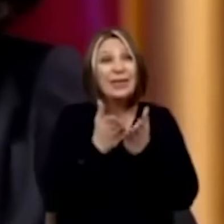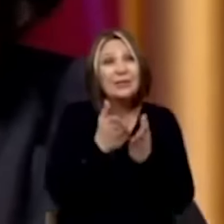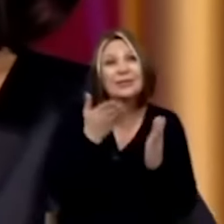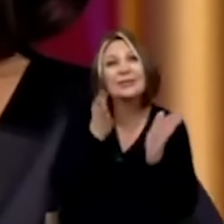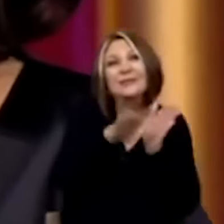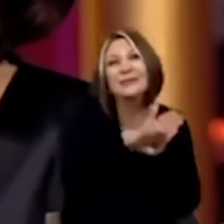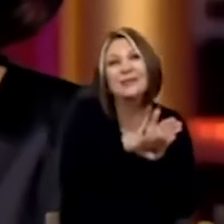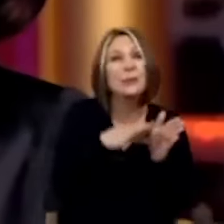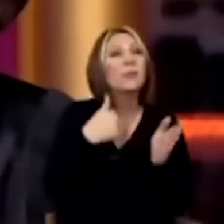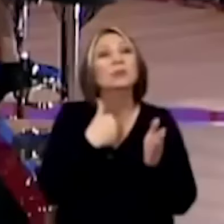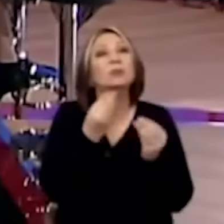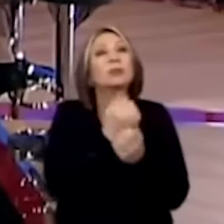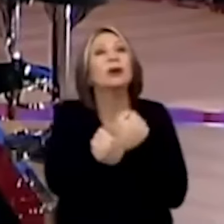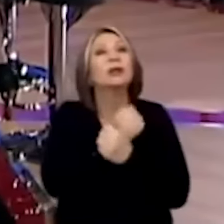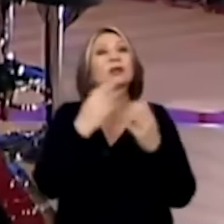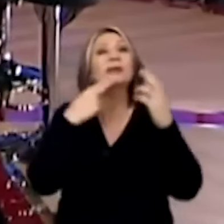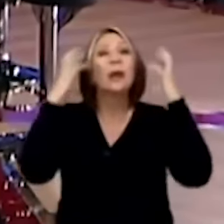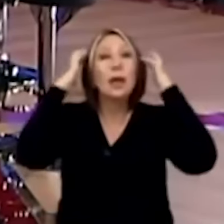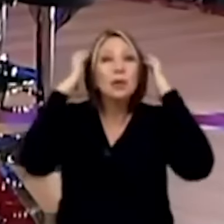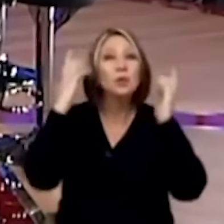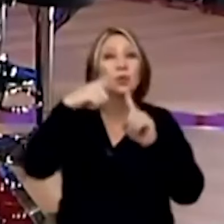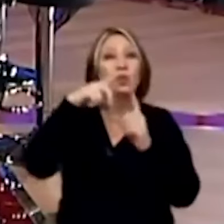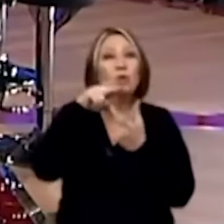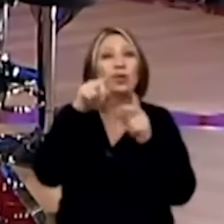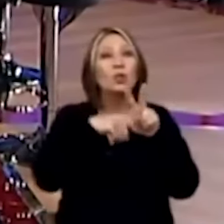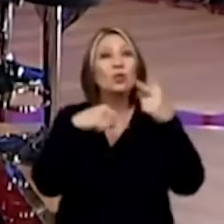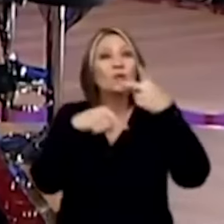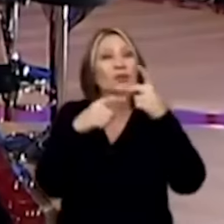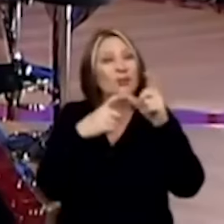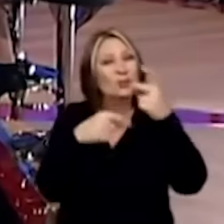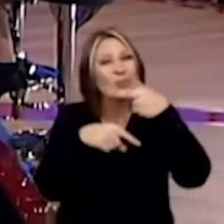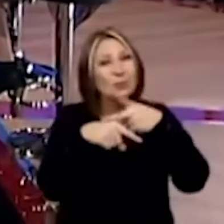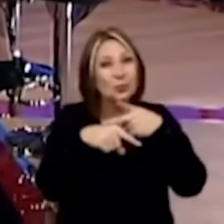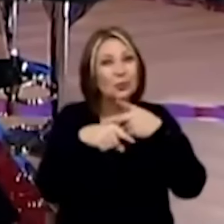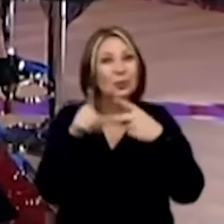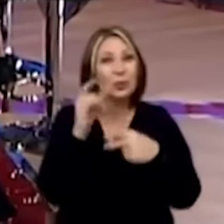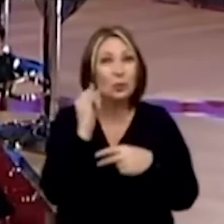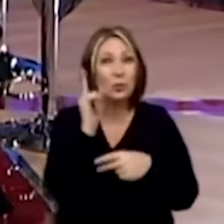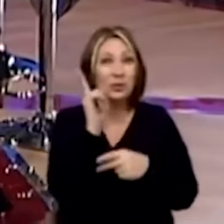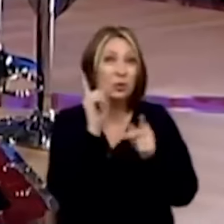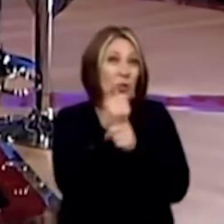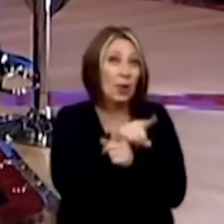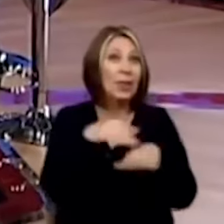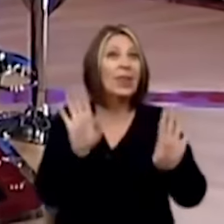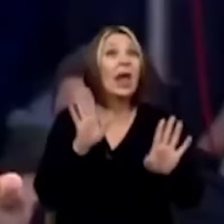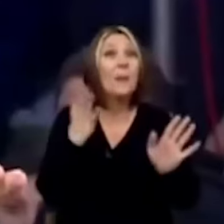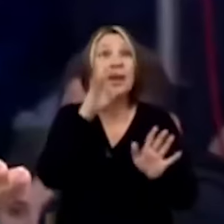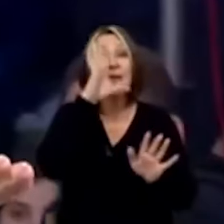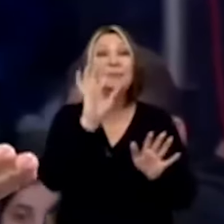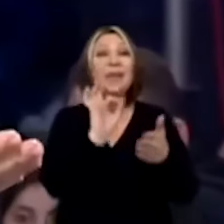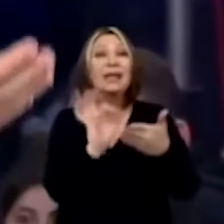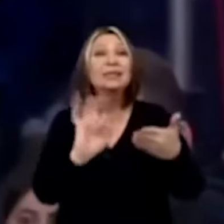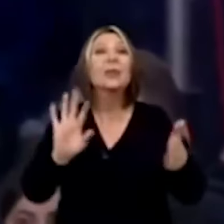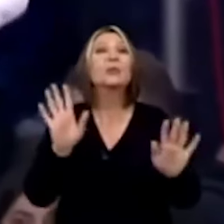canım arkadaşım, sevgili prodüktörüm Reyhan'ın soyadı Tüysüz. Tüysüz kötü bir soyadı değil ama kimseye